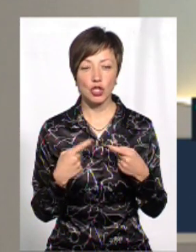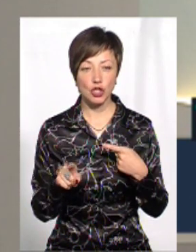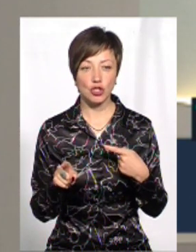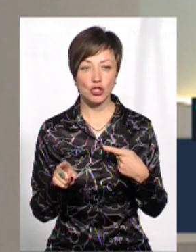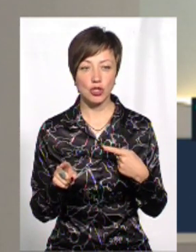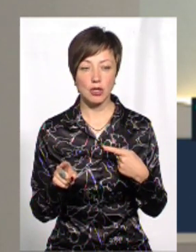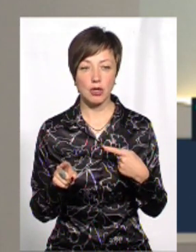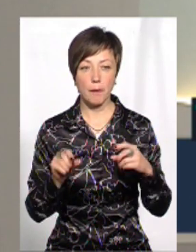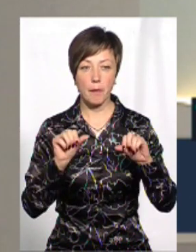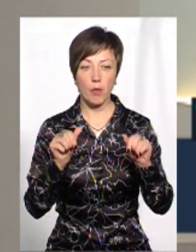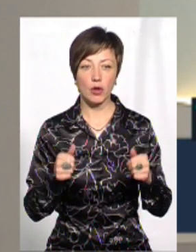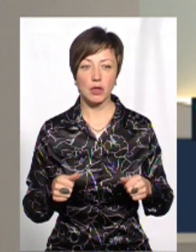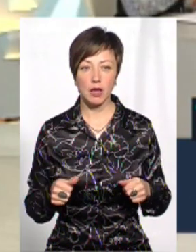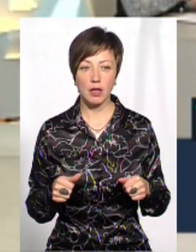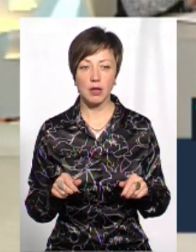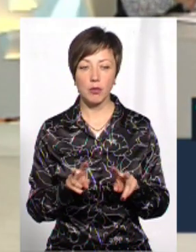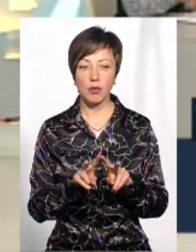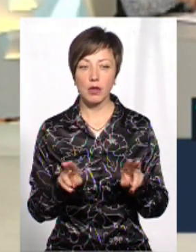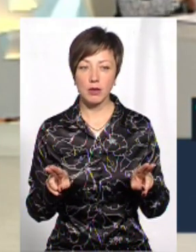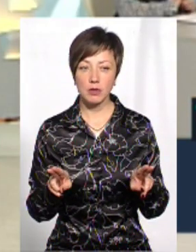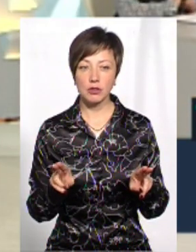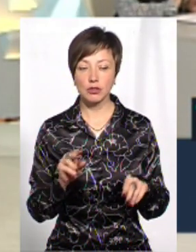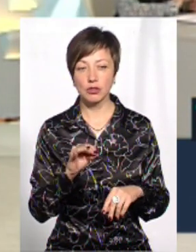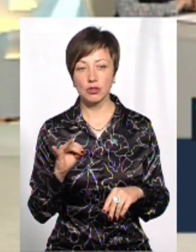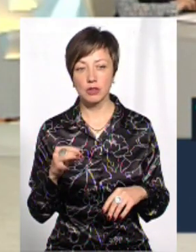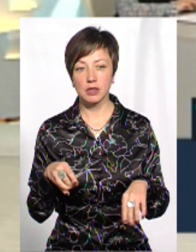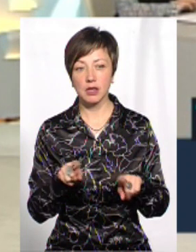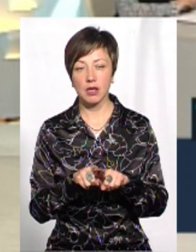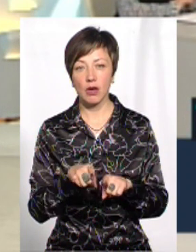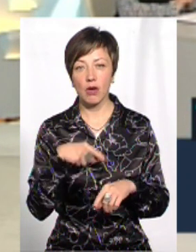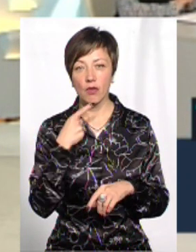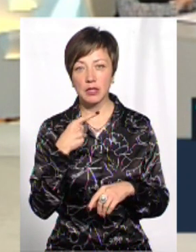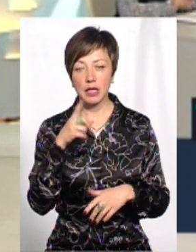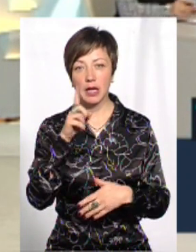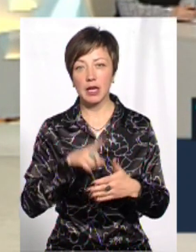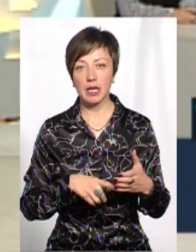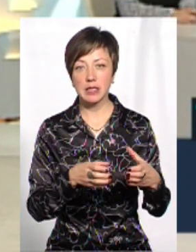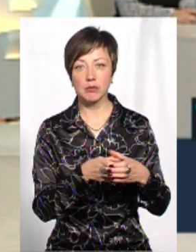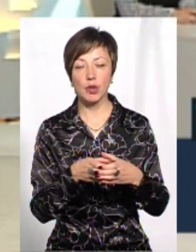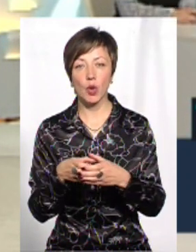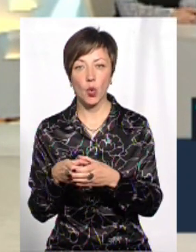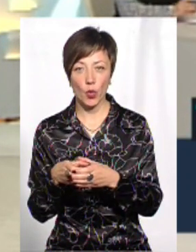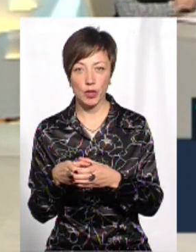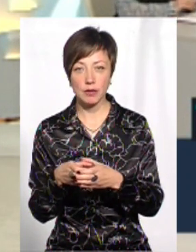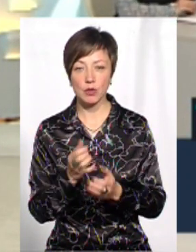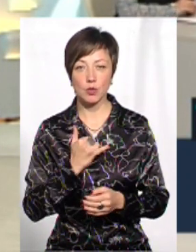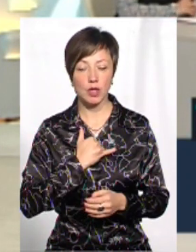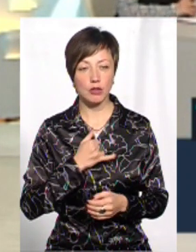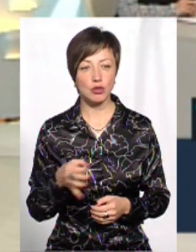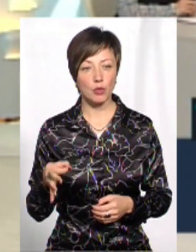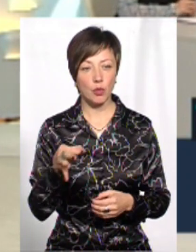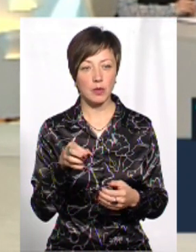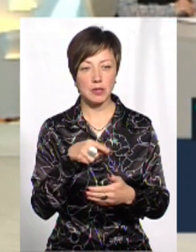інших моделей подібних, чи таких от, про які говорили, релігійних спільнот в нашій